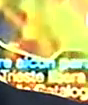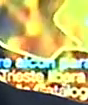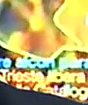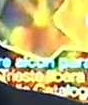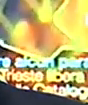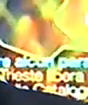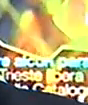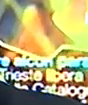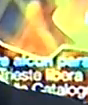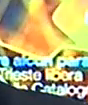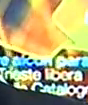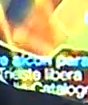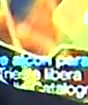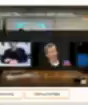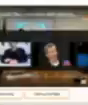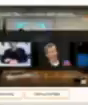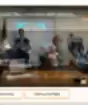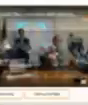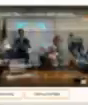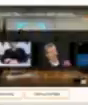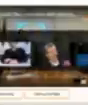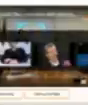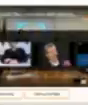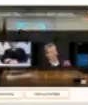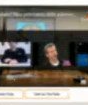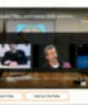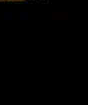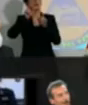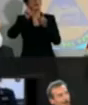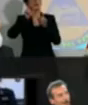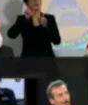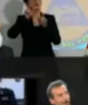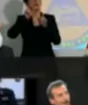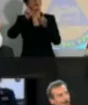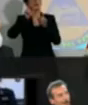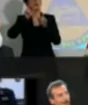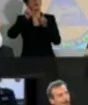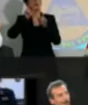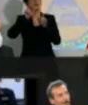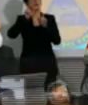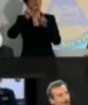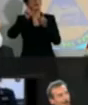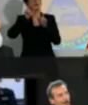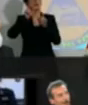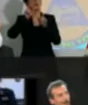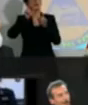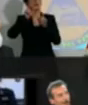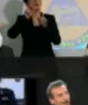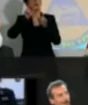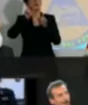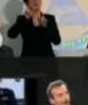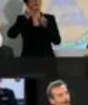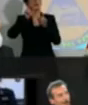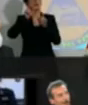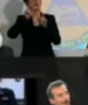andiamo a sentire anche il governatore del veneto zaia che parla proprio di quello di cui stavamo dicendo affrontato poco fa ovvero la